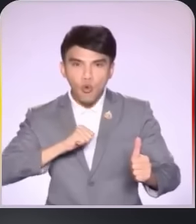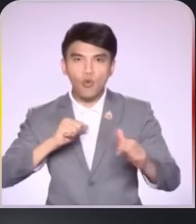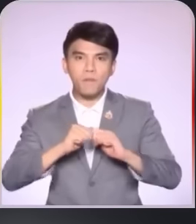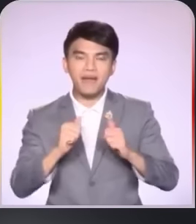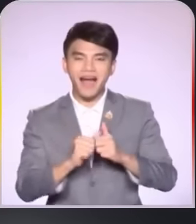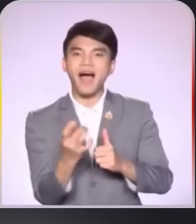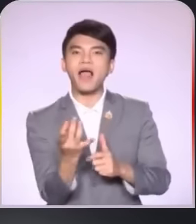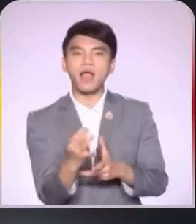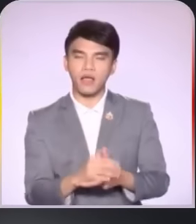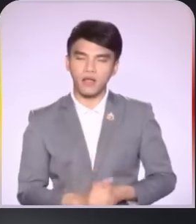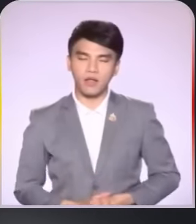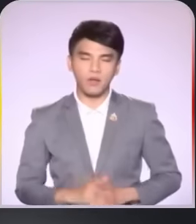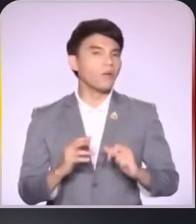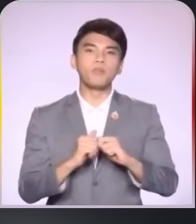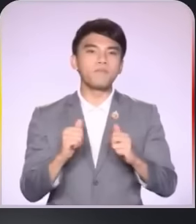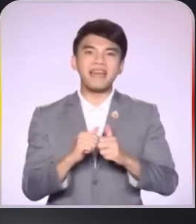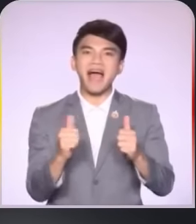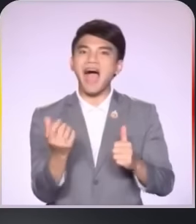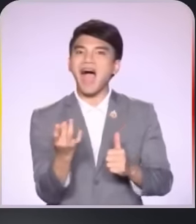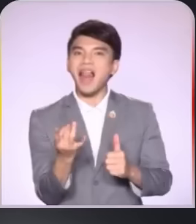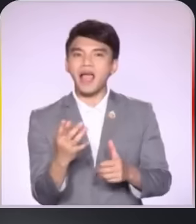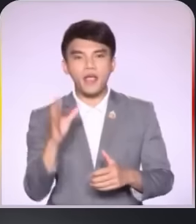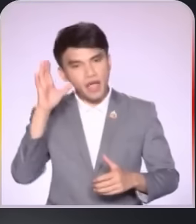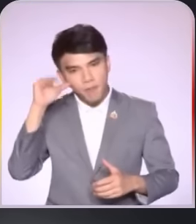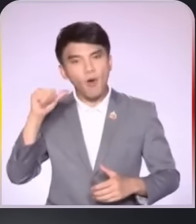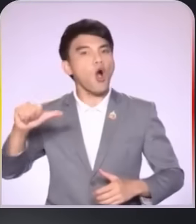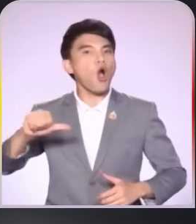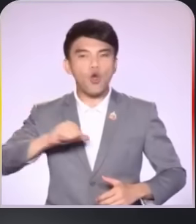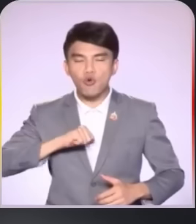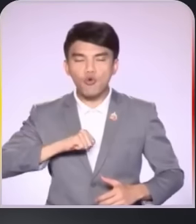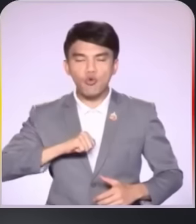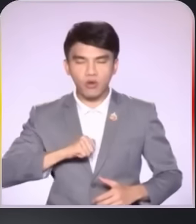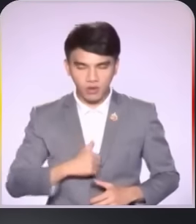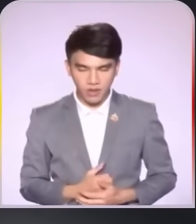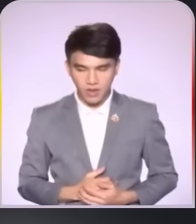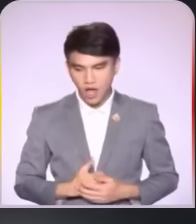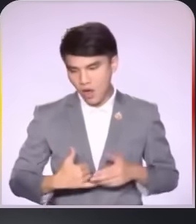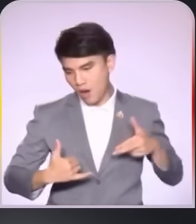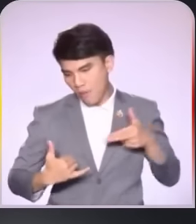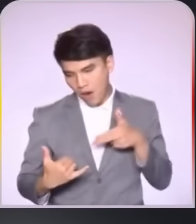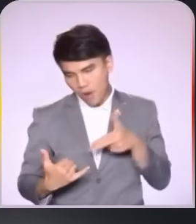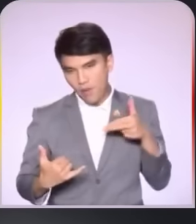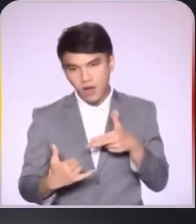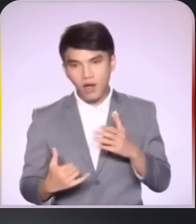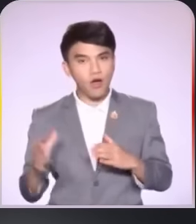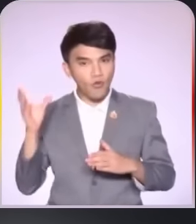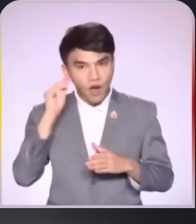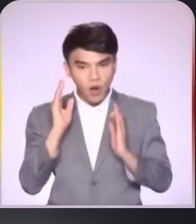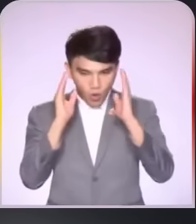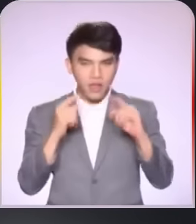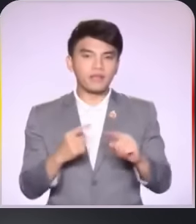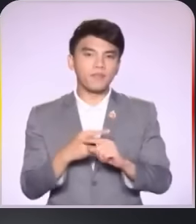๋อนั่นแหละฮะมีปัญหาอะไรกับกูมีปัญหาอะไรกับพ่อกูมากนักเหรอแล้วก็ลงรถมาแล้วก็ยิงปืนใส่แหละครับฟังเสียงผู้บาดเจ็บ